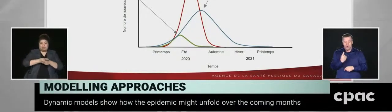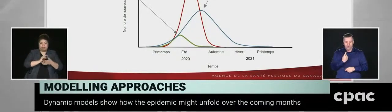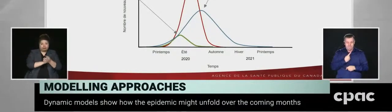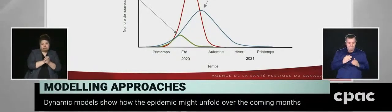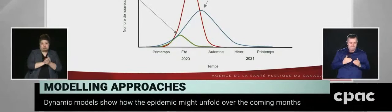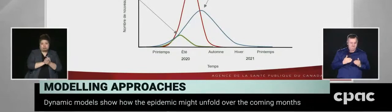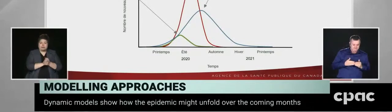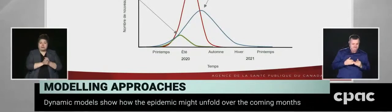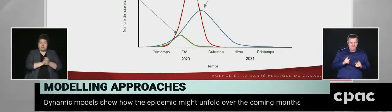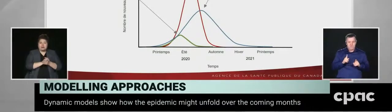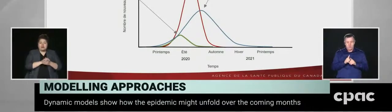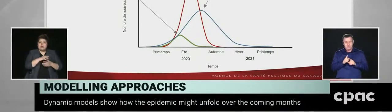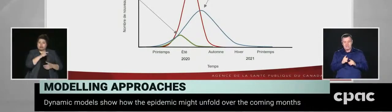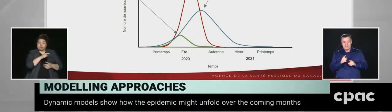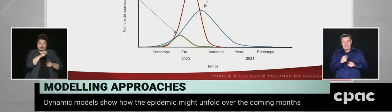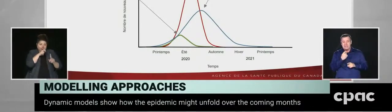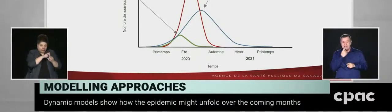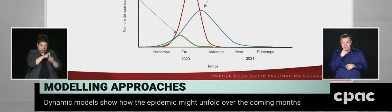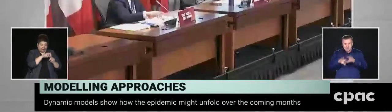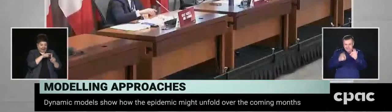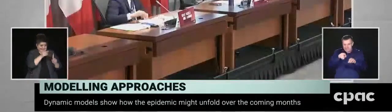quarantaine.